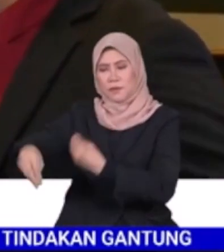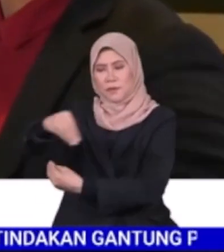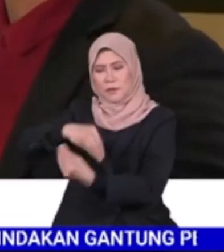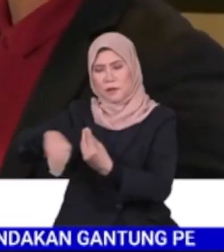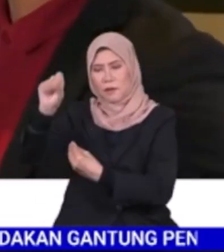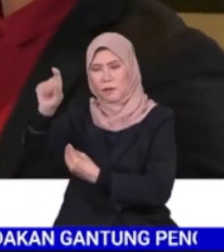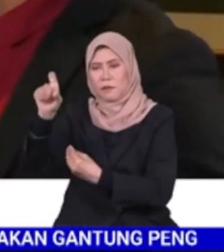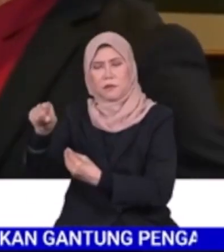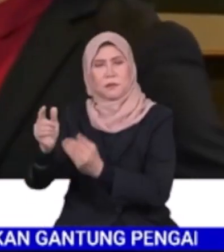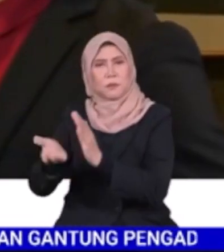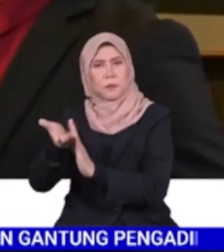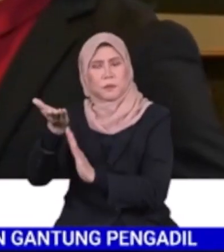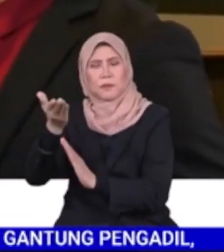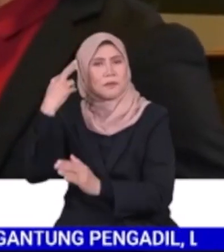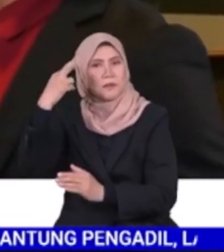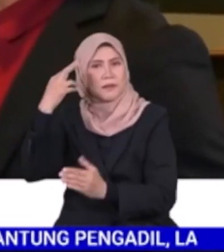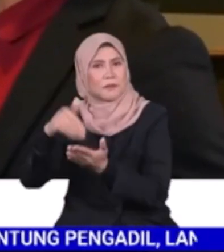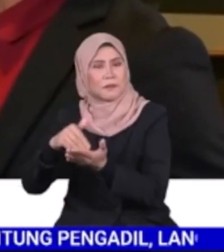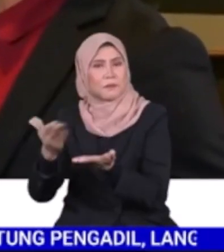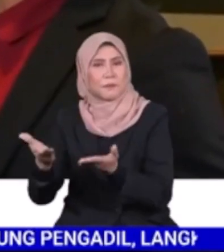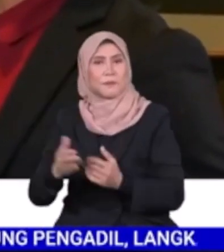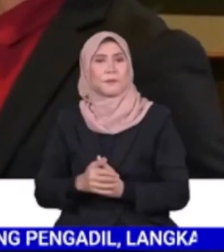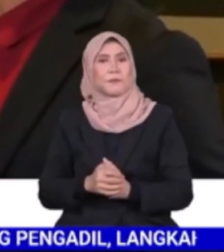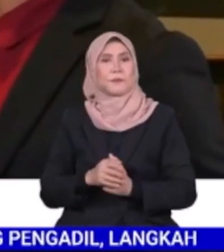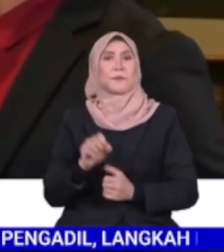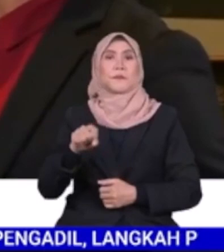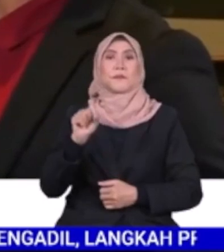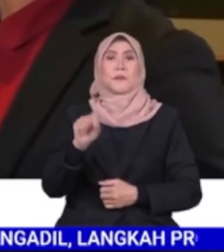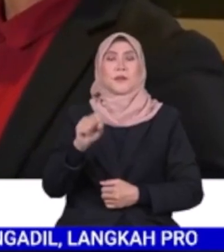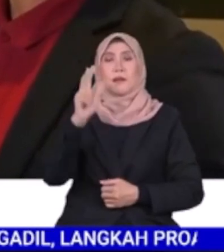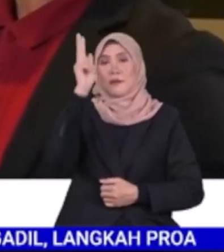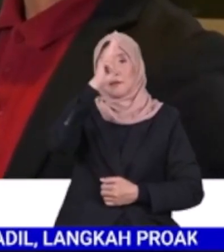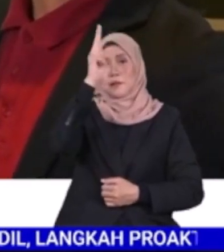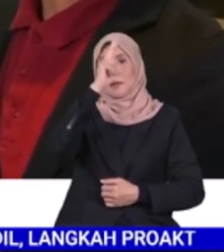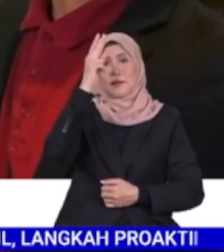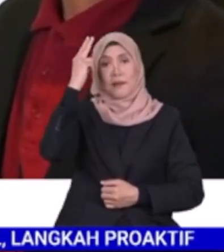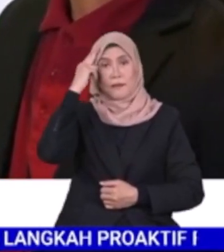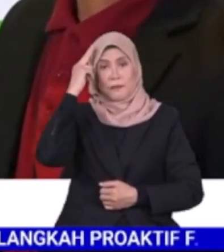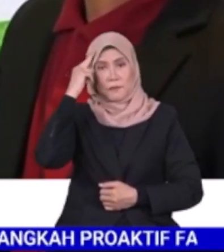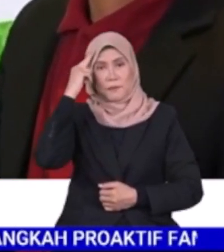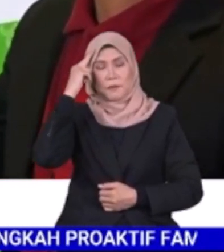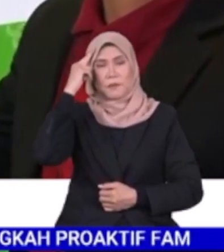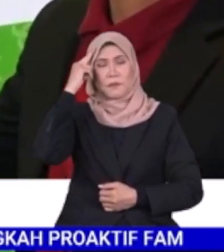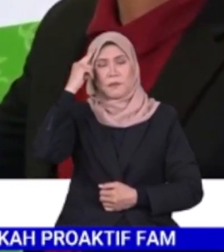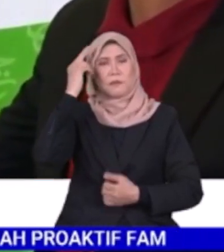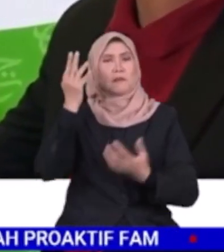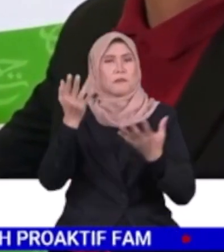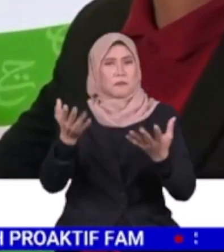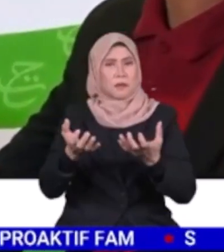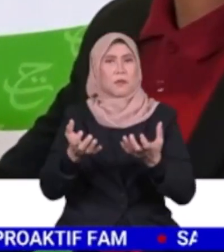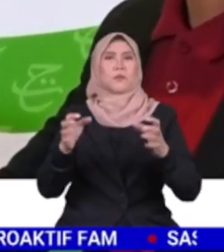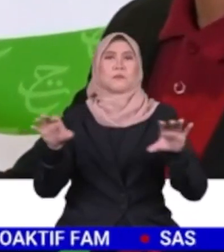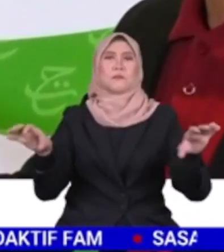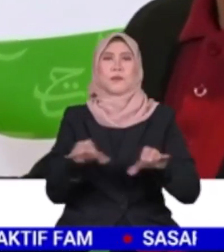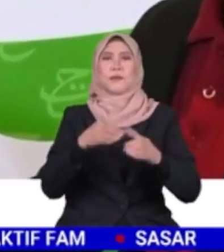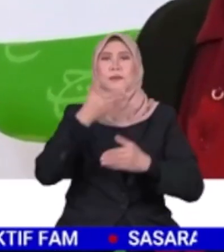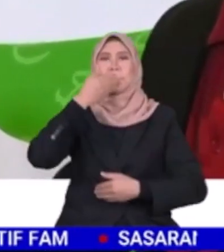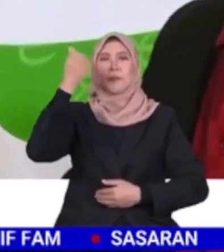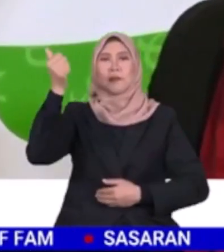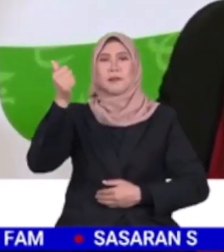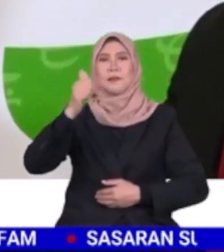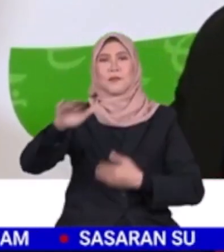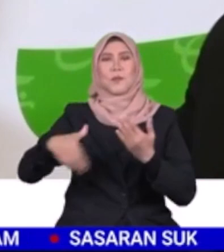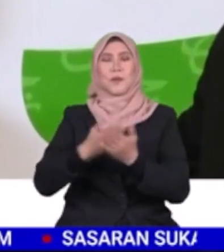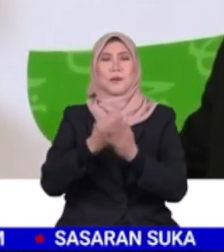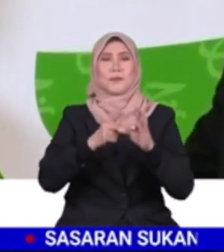ibadah haji untuk tahun ini ya Saya rasa sudah tentunya pihak Kerajaan Arab Saudi juga ingin yang terbaik untuk semua